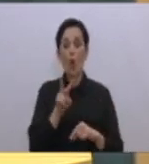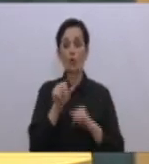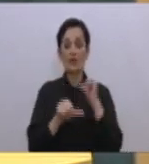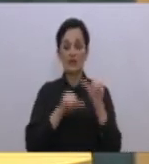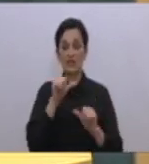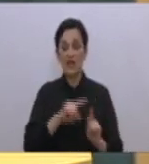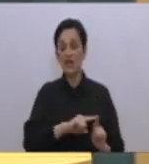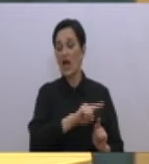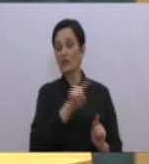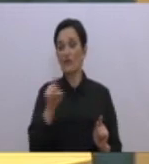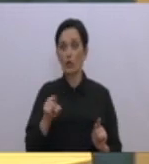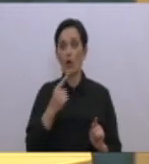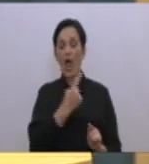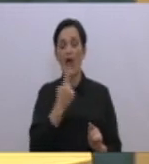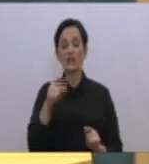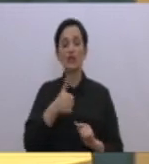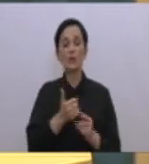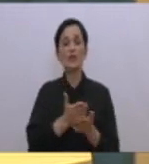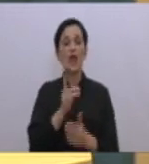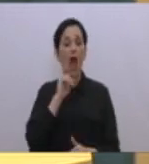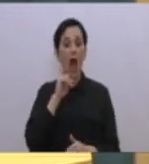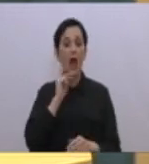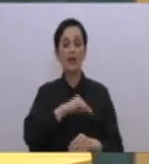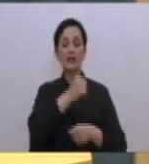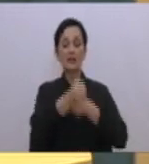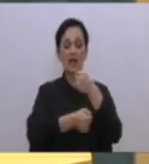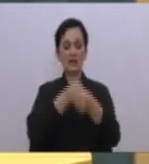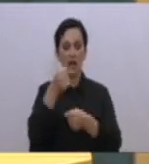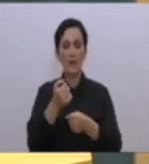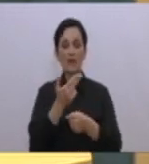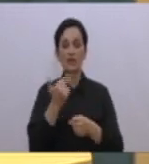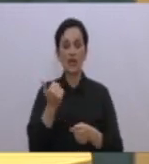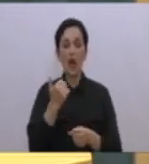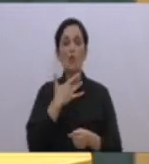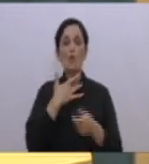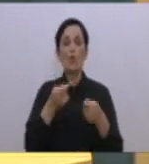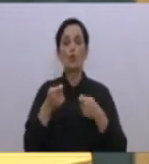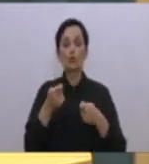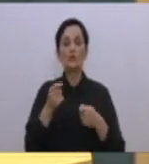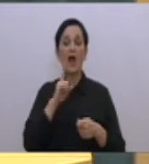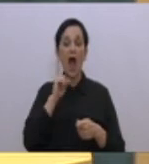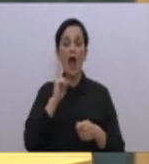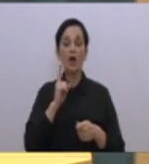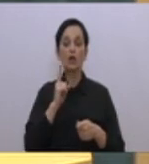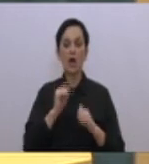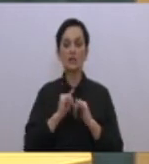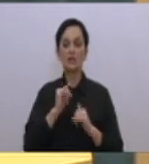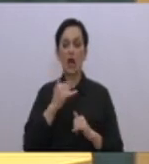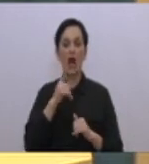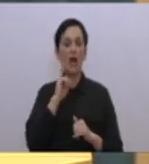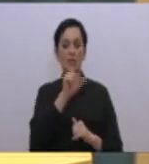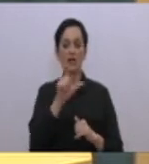წლის განმავლობაში ერთ-ერთ პრიორიტეტს ახალგაზრდების დასაქმებისა და მუნიციპალური ახალგაზრდული პოლიტიკის გაძლიერების ხელშეწყობა